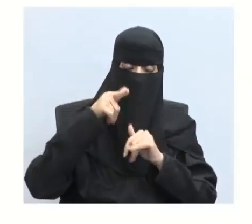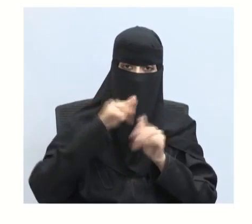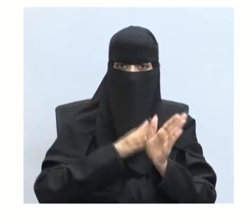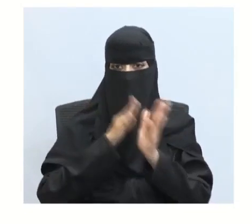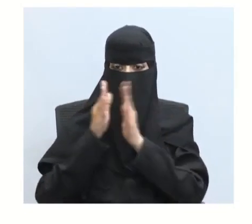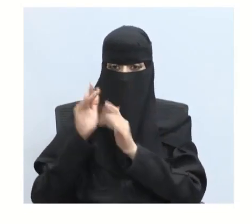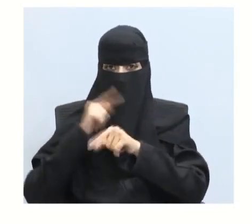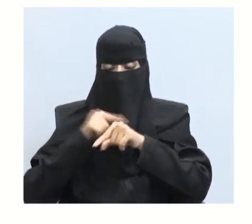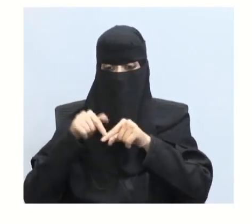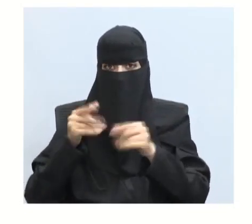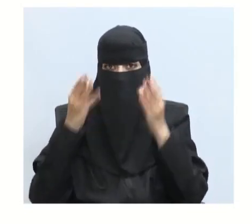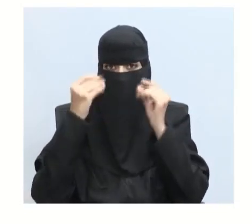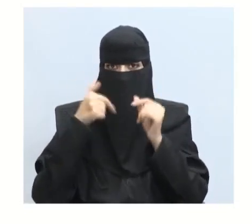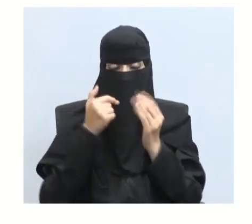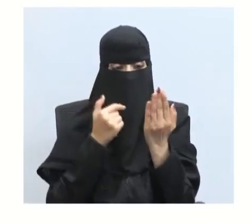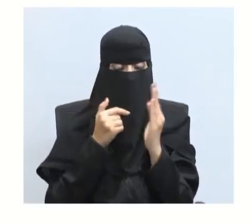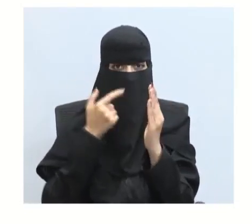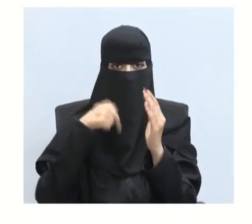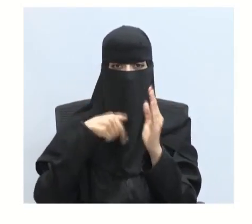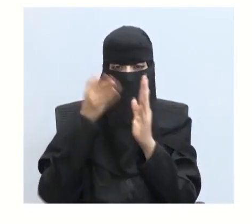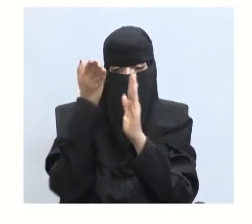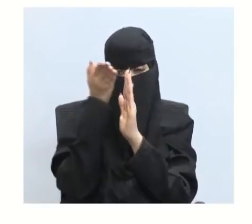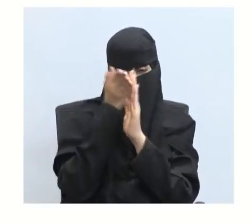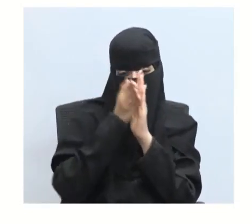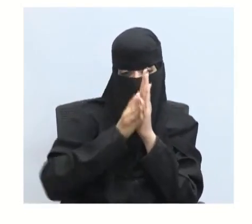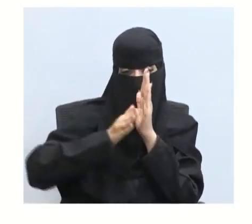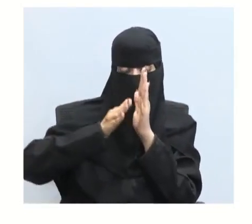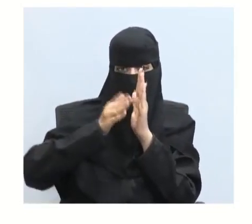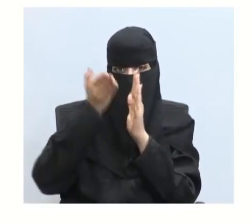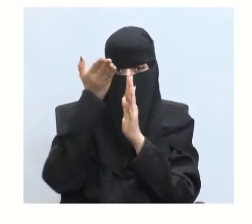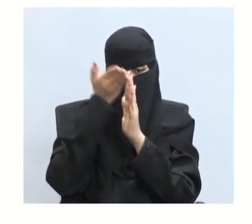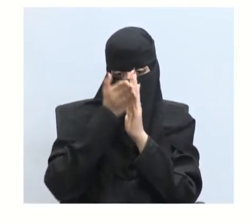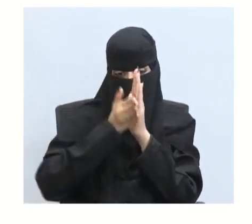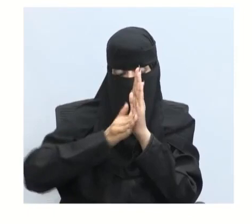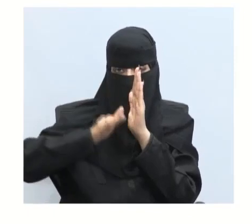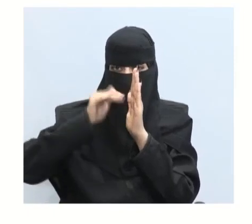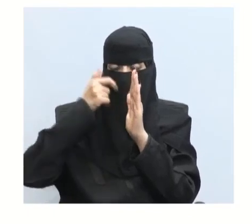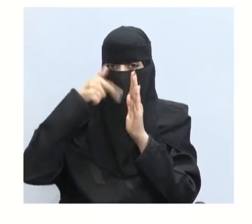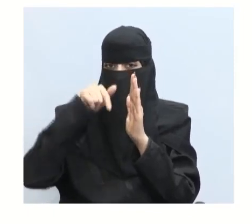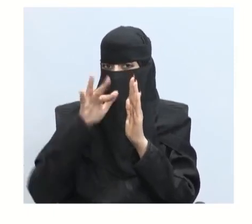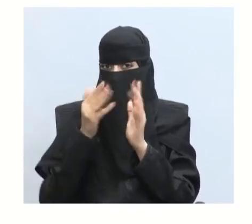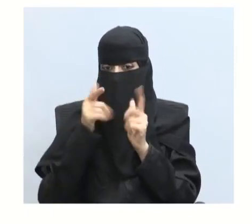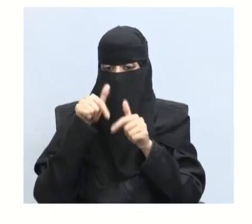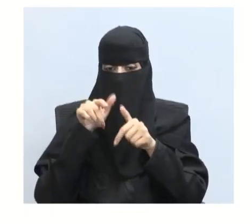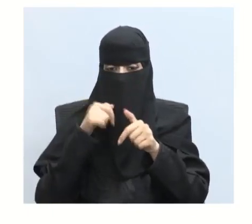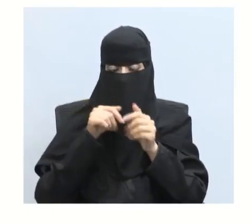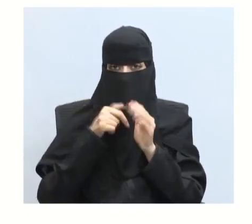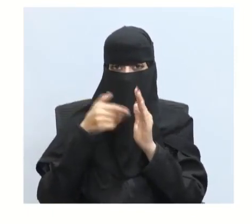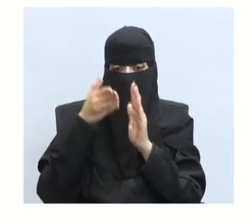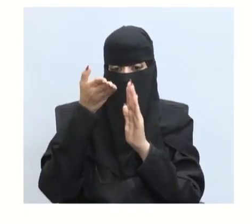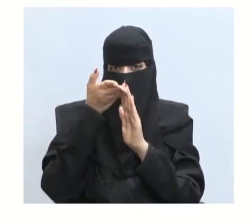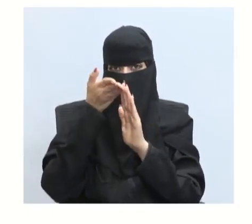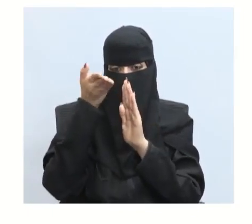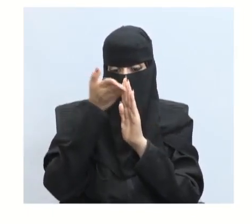انتقلنا الى دراسه المراه المقعره وقلنا بان المراه المقعره عباره عن ماذا سطح